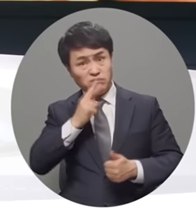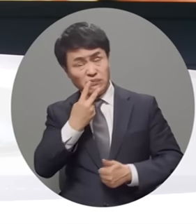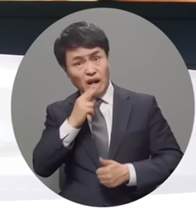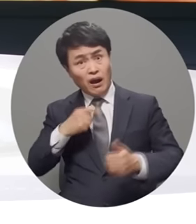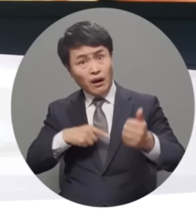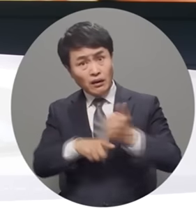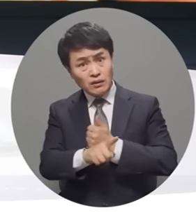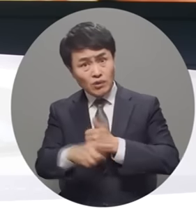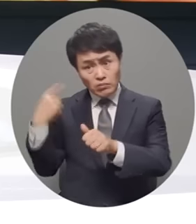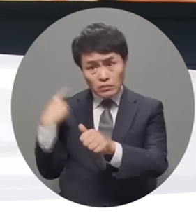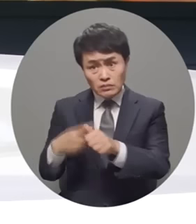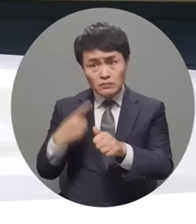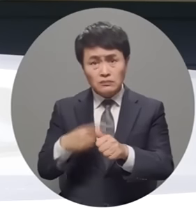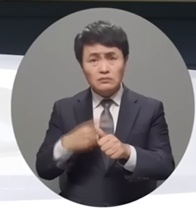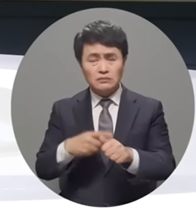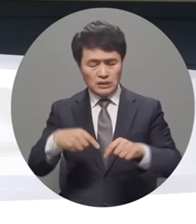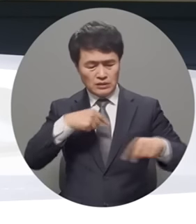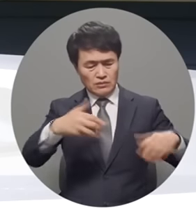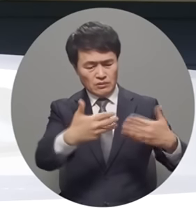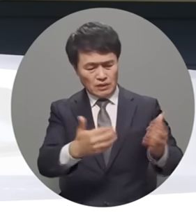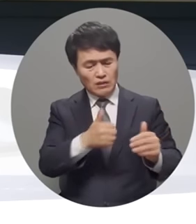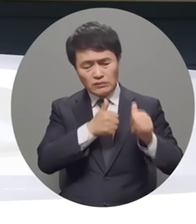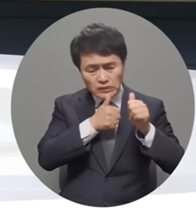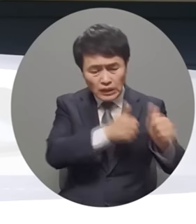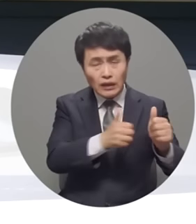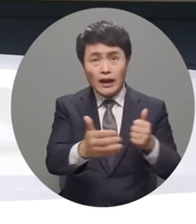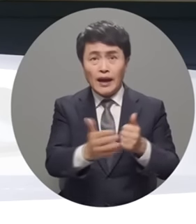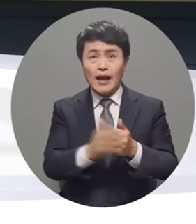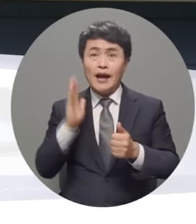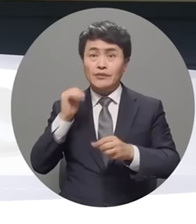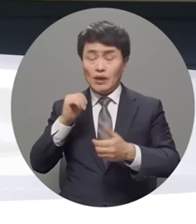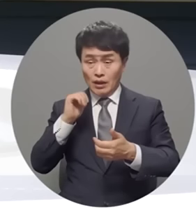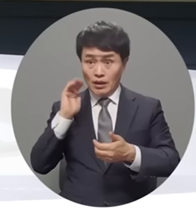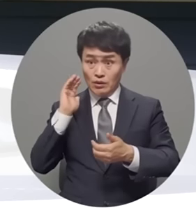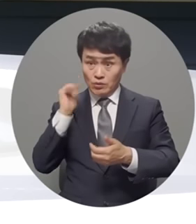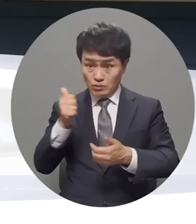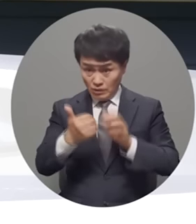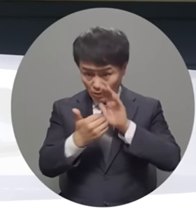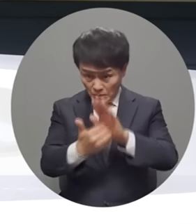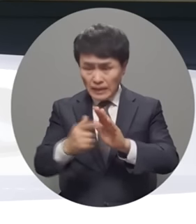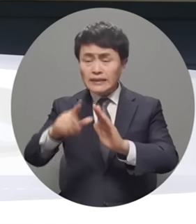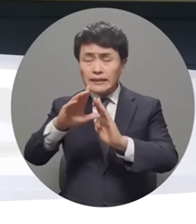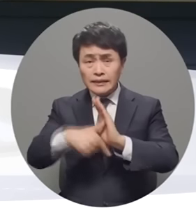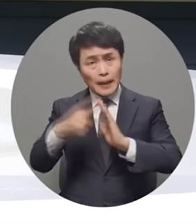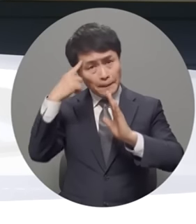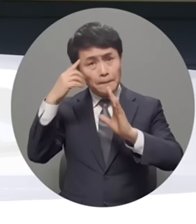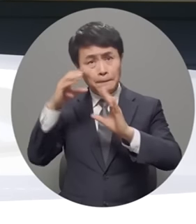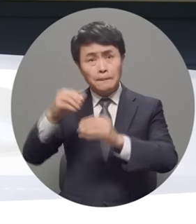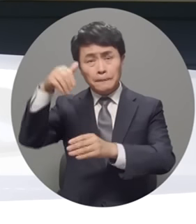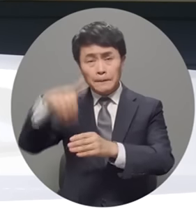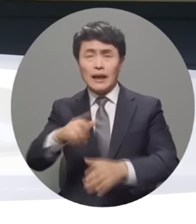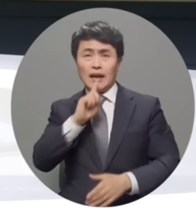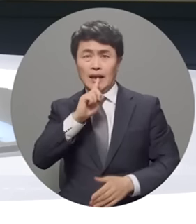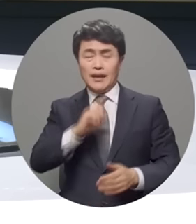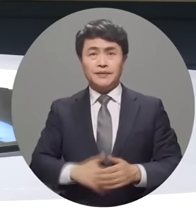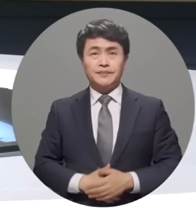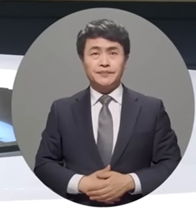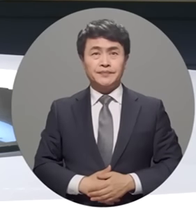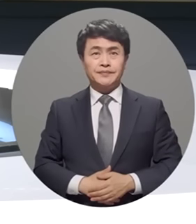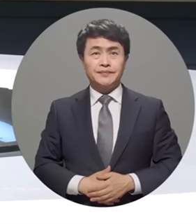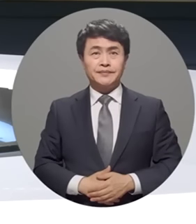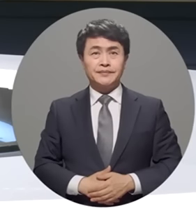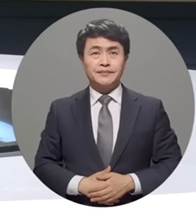의원은 당론을 따르느라 그랬다. 하지만 대통령이 거부권을 행사하면 그때는 찬성하겠다고 밝혔습니다. 손한을 기자가